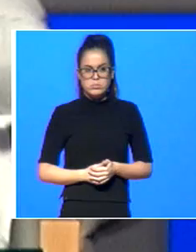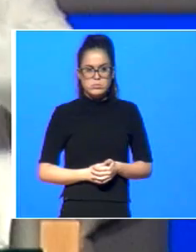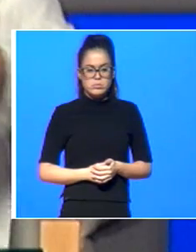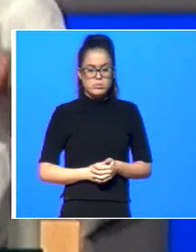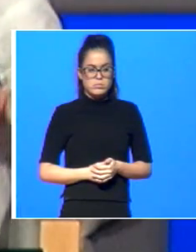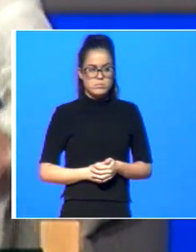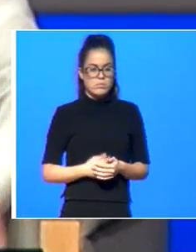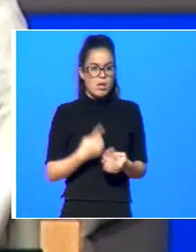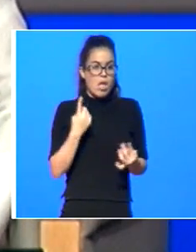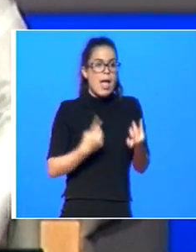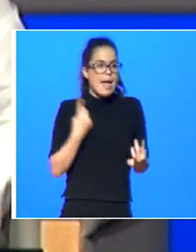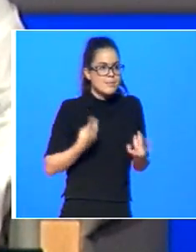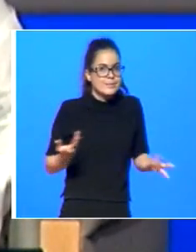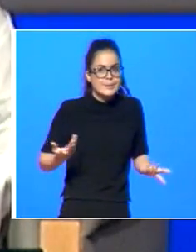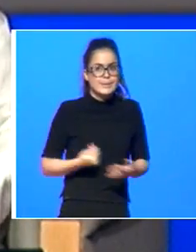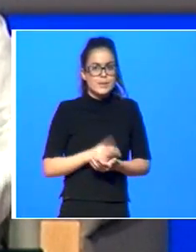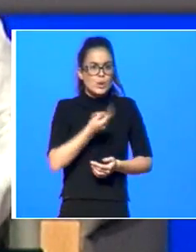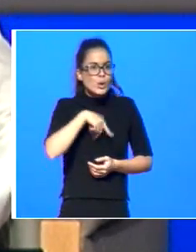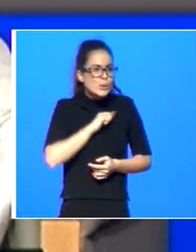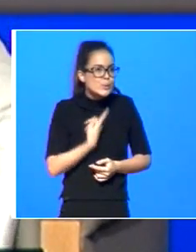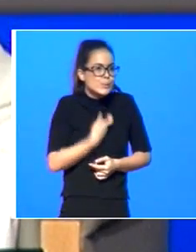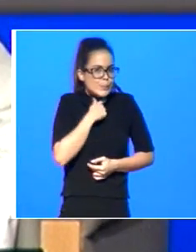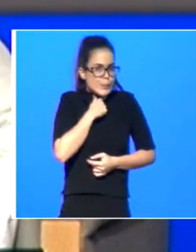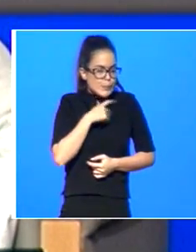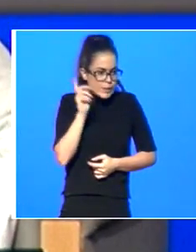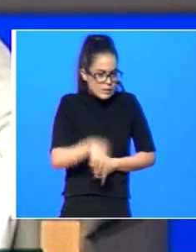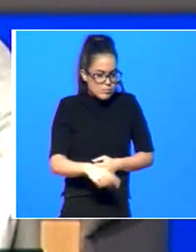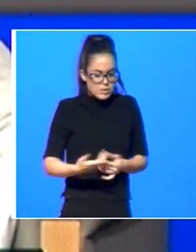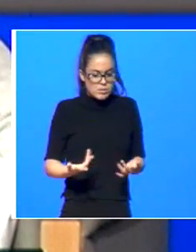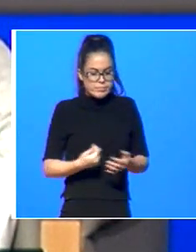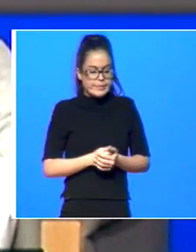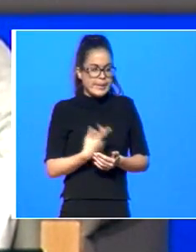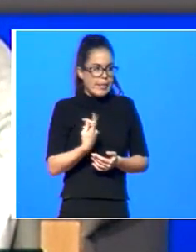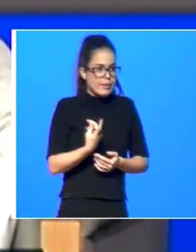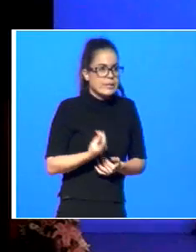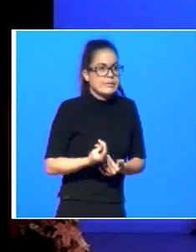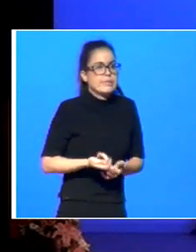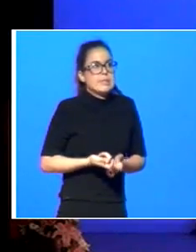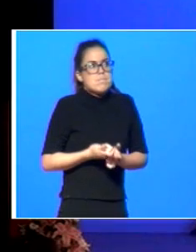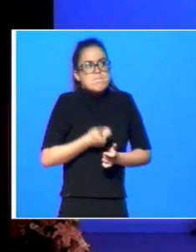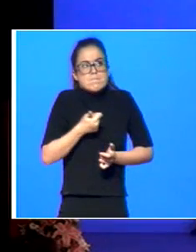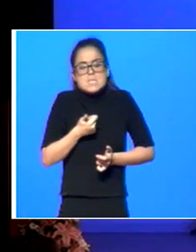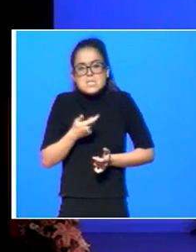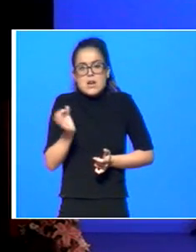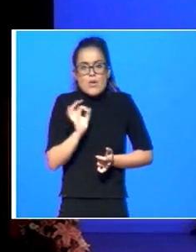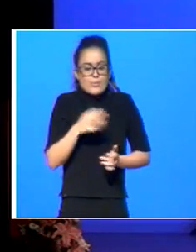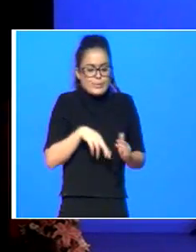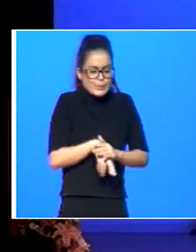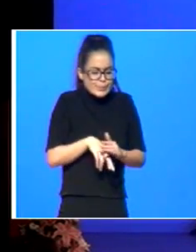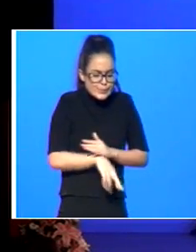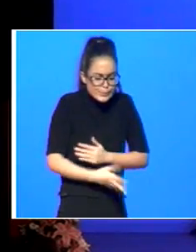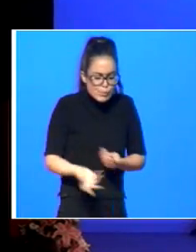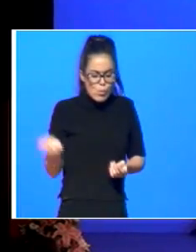eta batzutan erreza ez izan, ze diru aldetik eta ba, ordainuen behar da gehiago, edo baliabide pertsonalak gehiago behar dira, eta